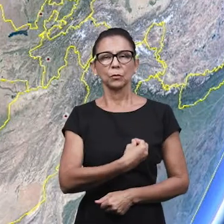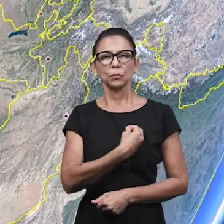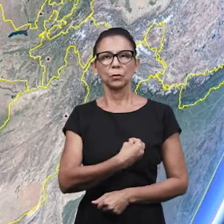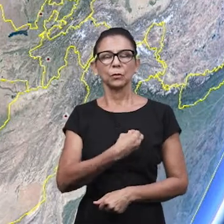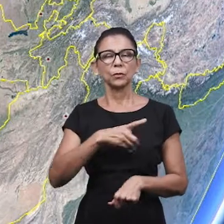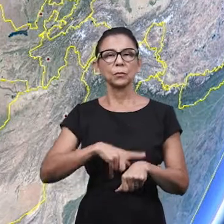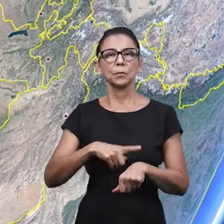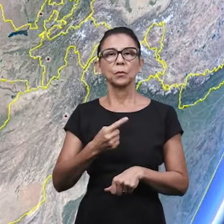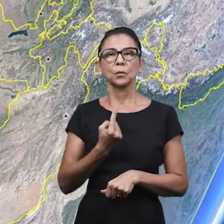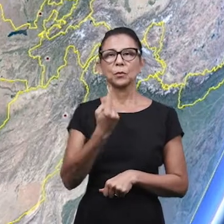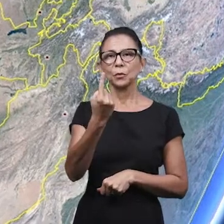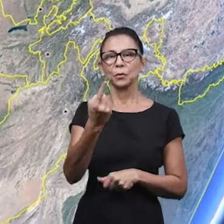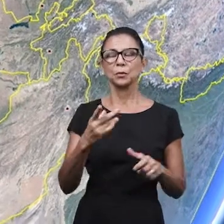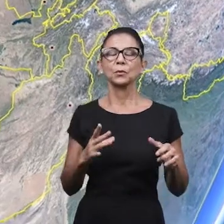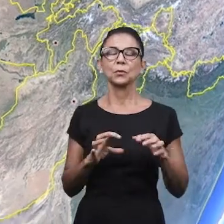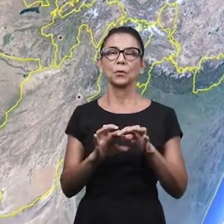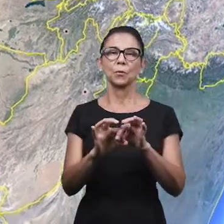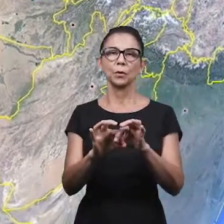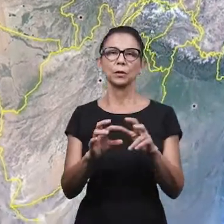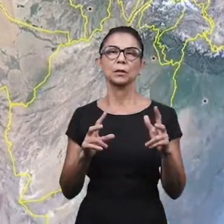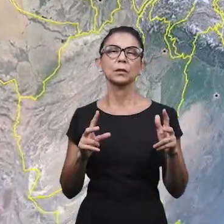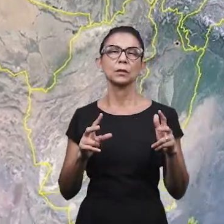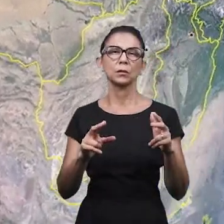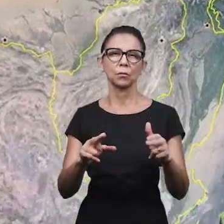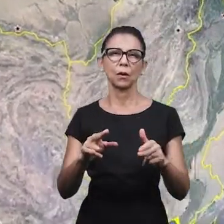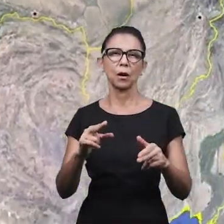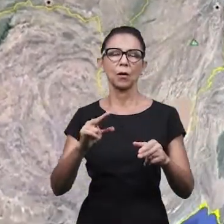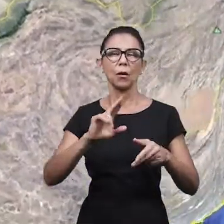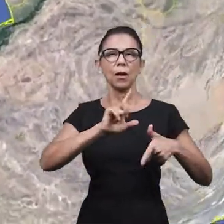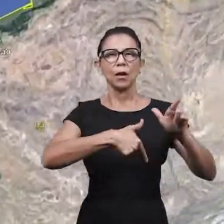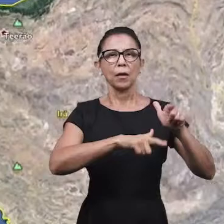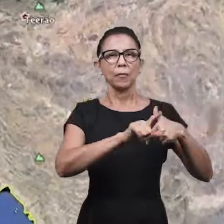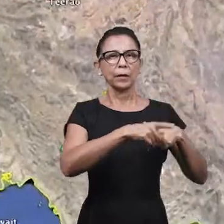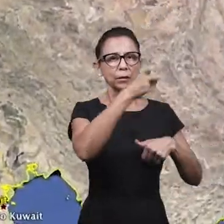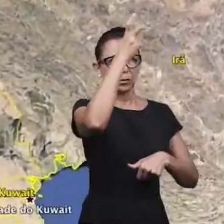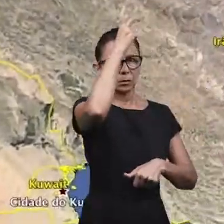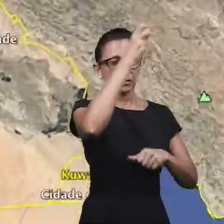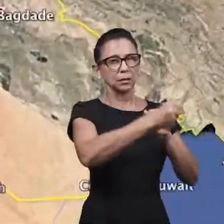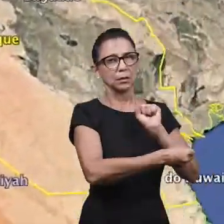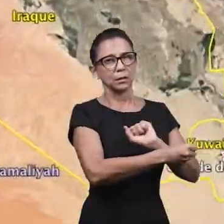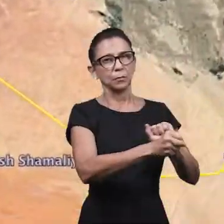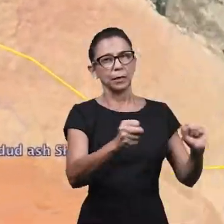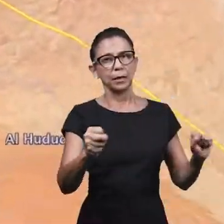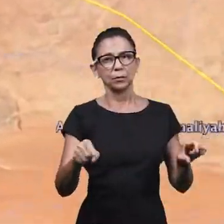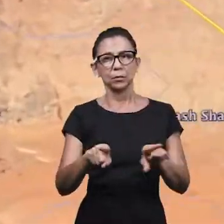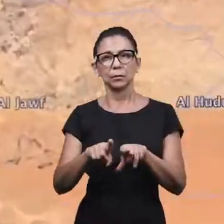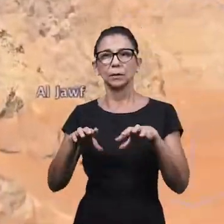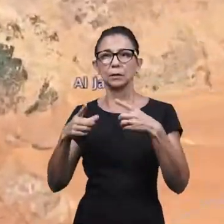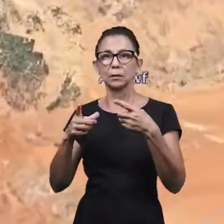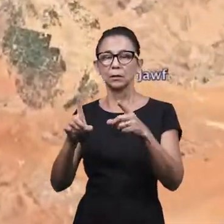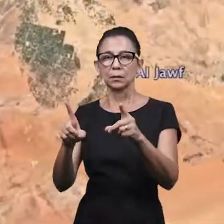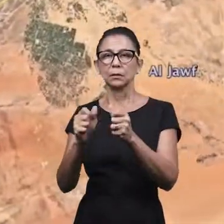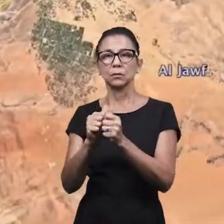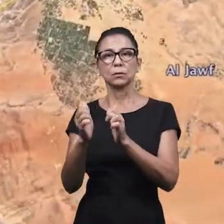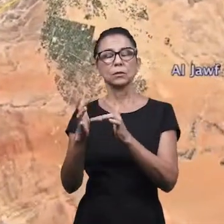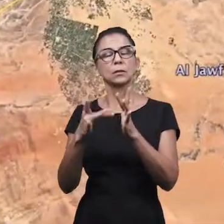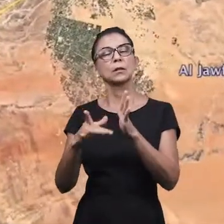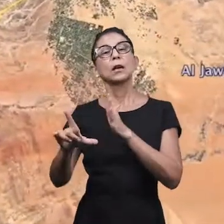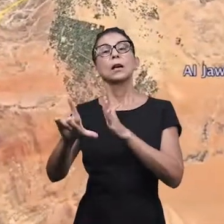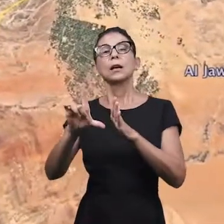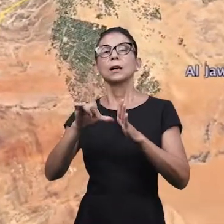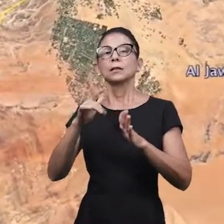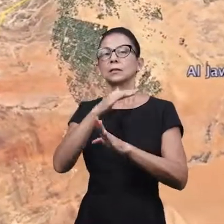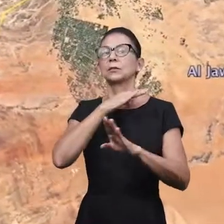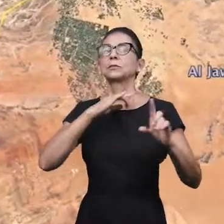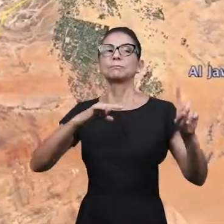vivent un moment d'unité et de communion, comme l'ont vécu les Hébreux à leur sortie d'Égypte, les disciples avec le